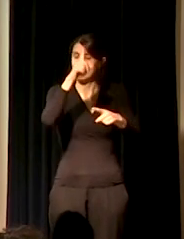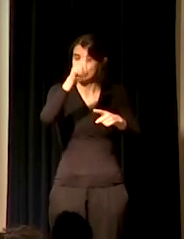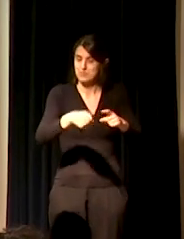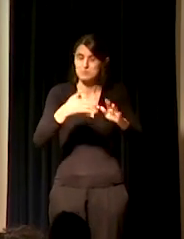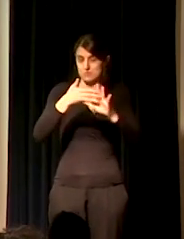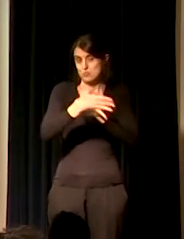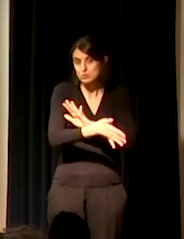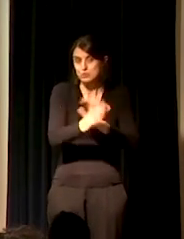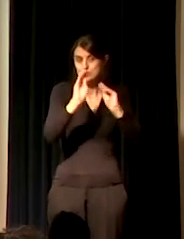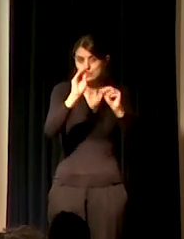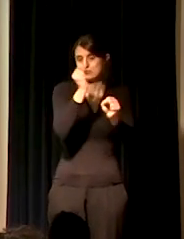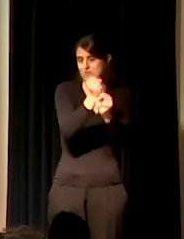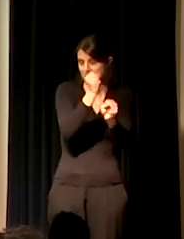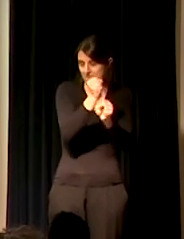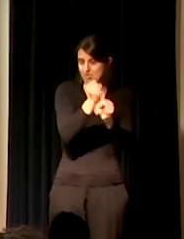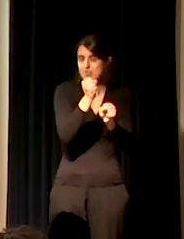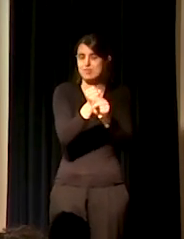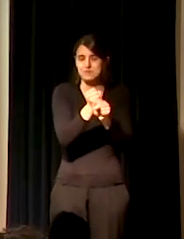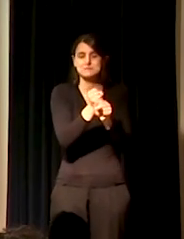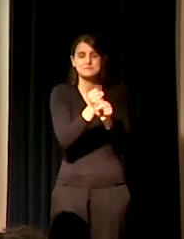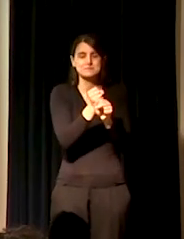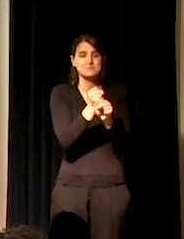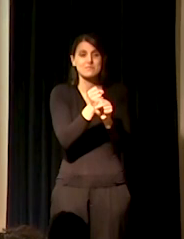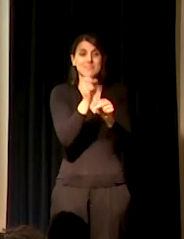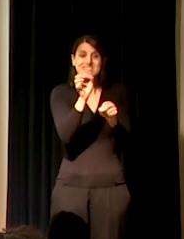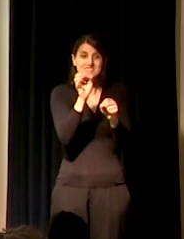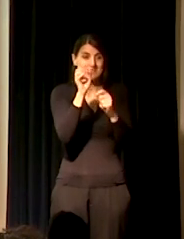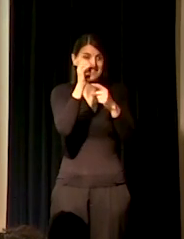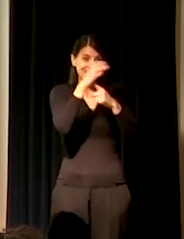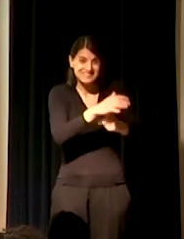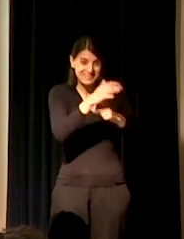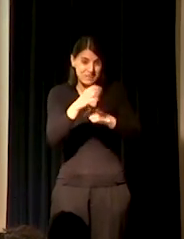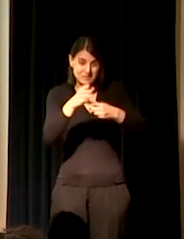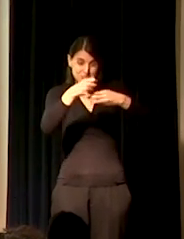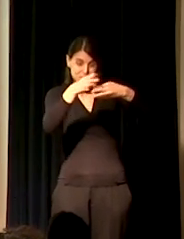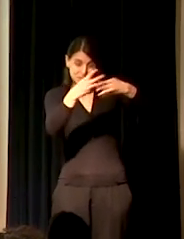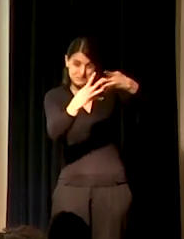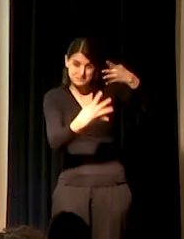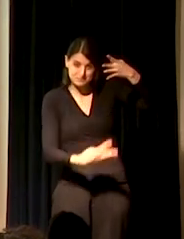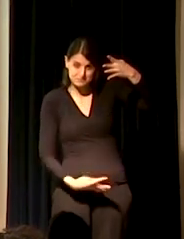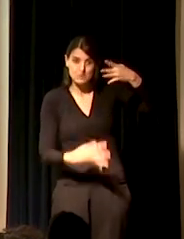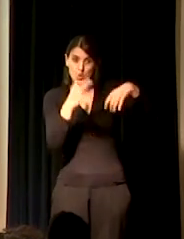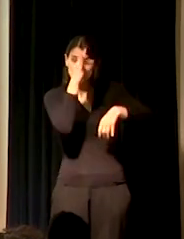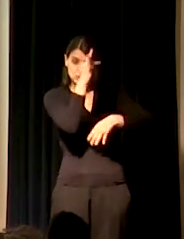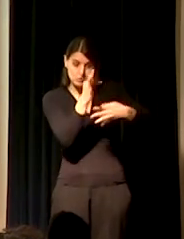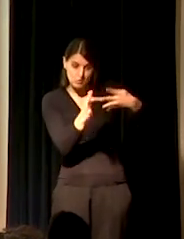que també n'hi han. Per tant, són una sèrie de discriminacions que se sumen, no? I moltes vegades